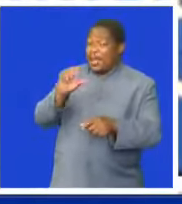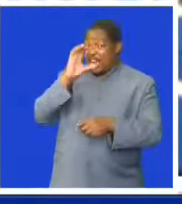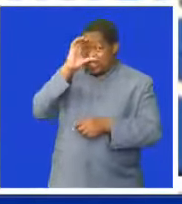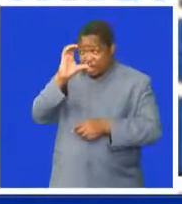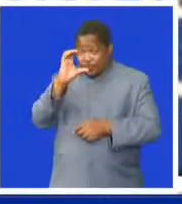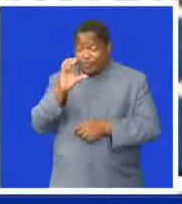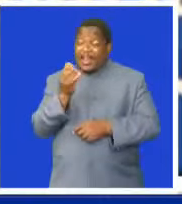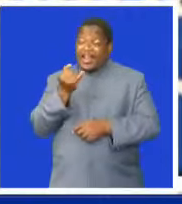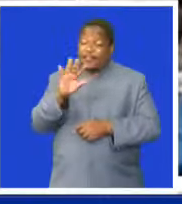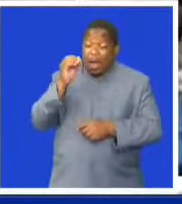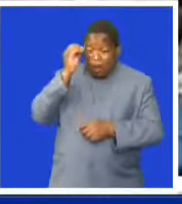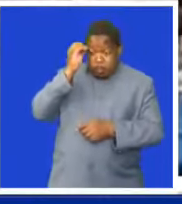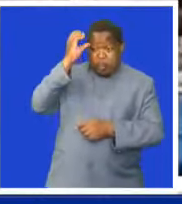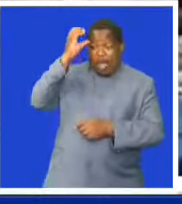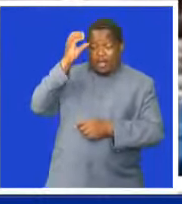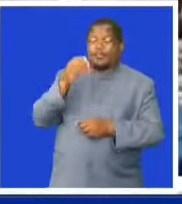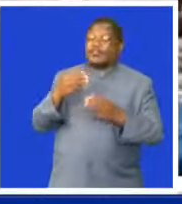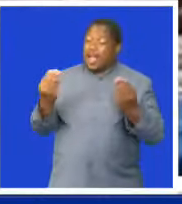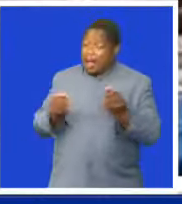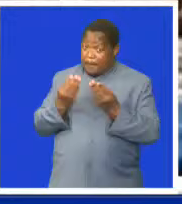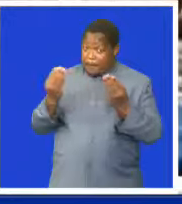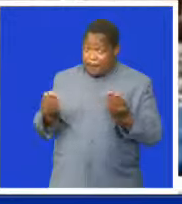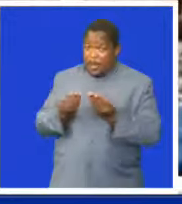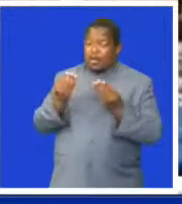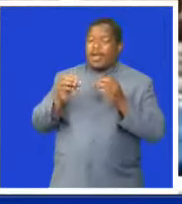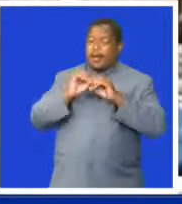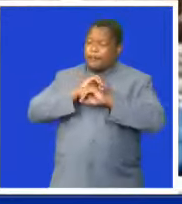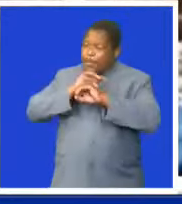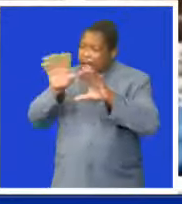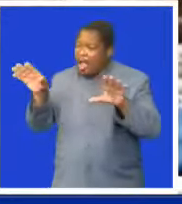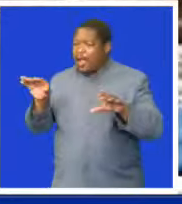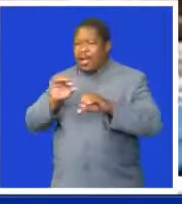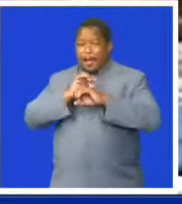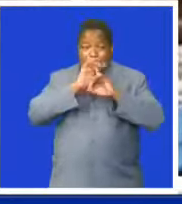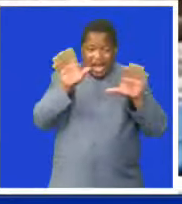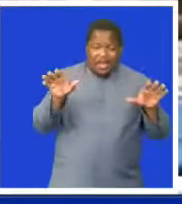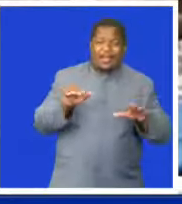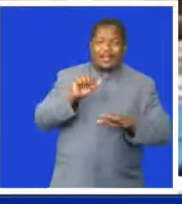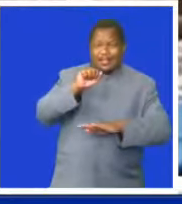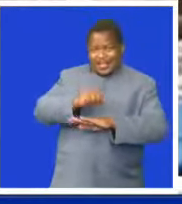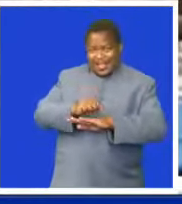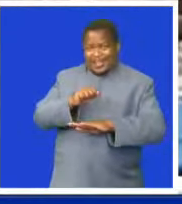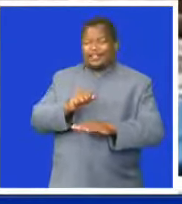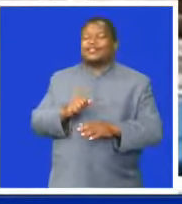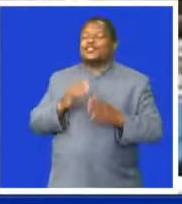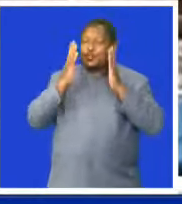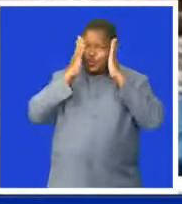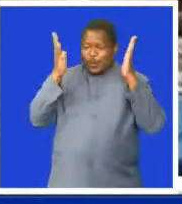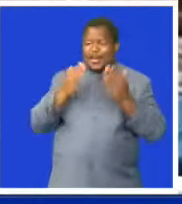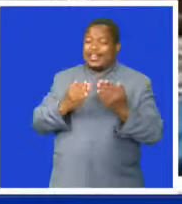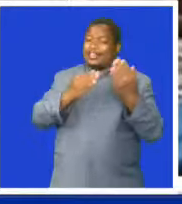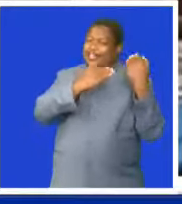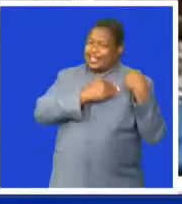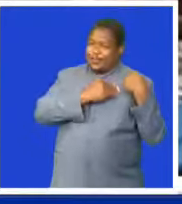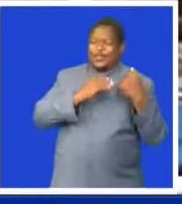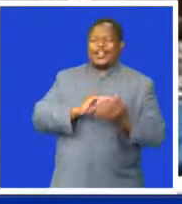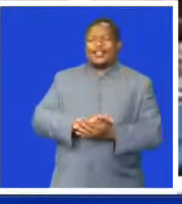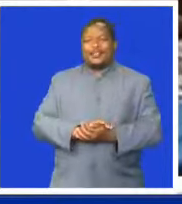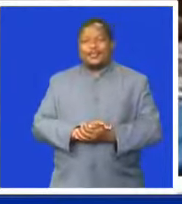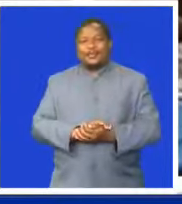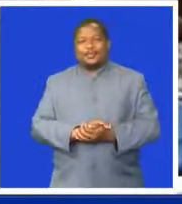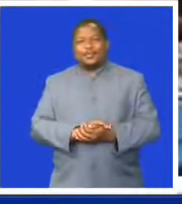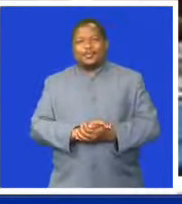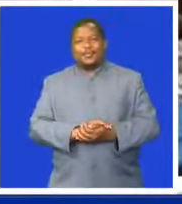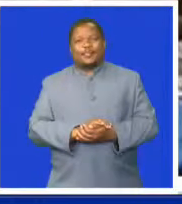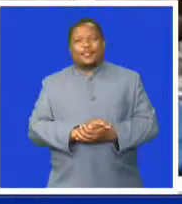nelive imcethe malaleveva. Sikhulu sasenyakatho Jubiphathi Magagula nakakhulumela bonke boba betikhulu lebe